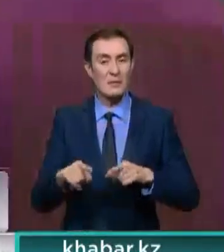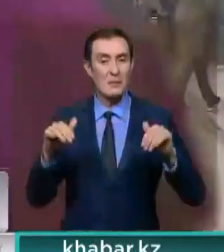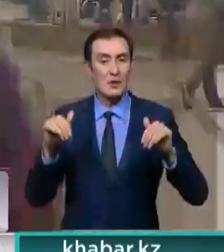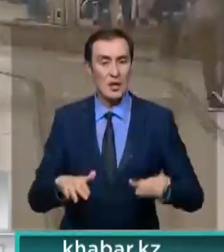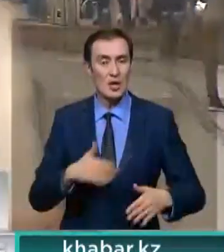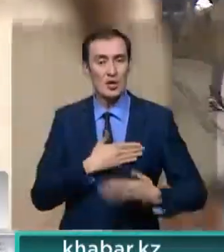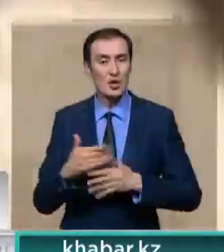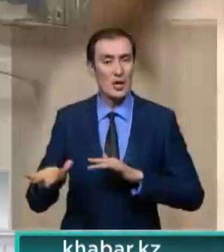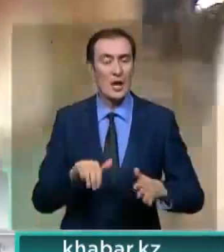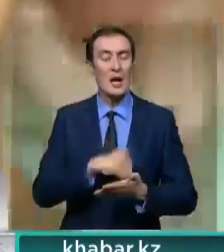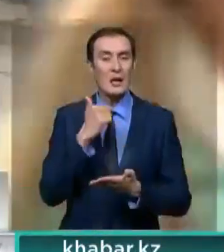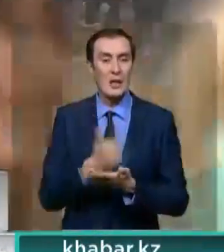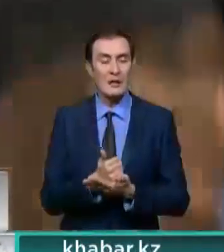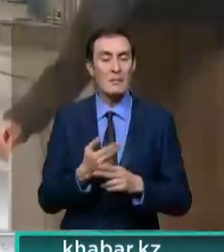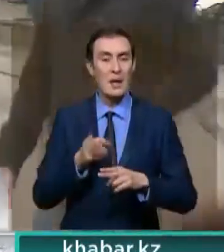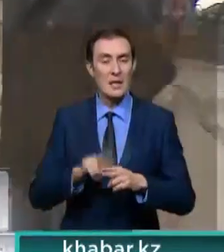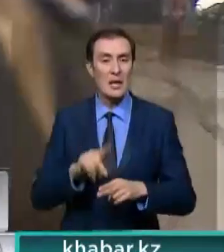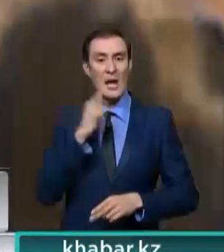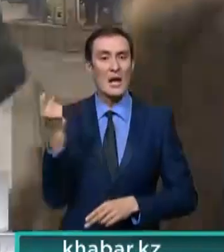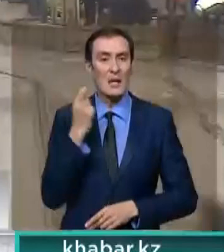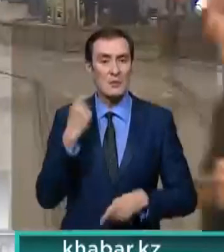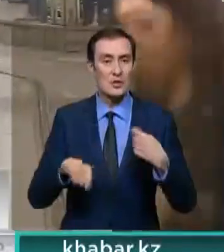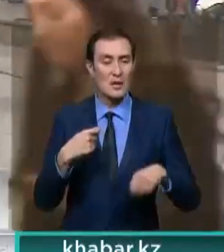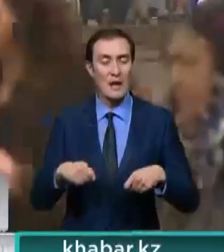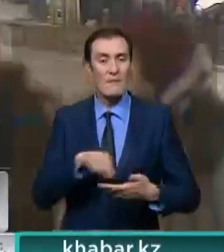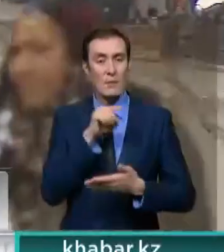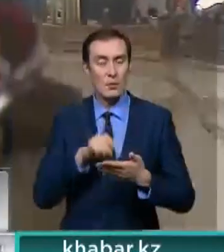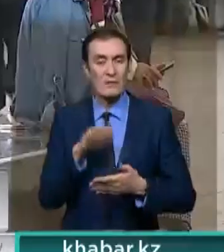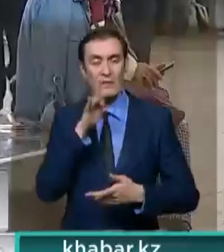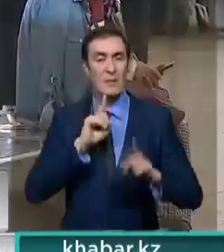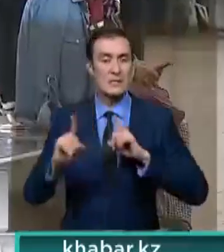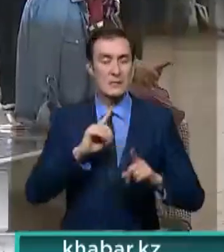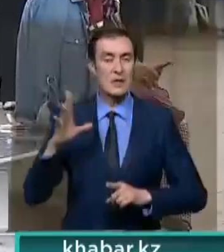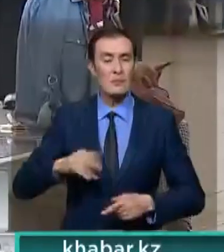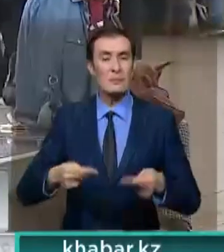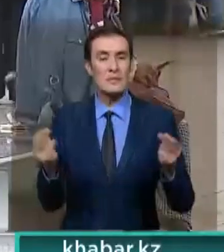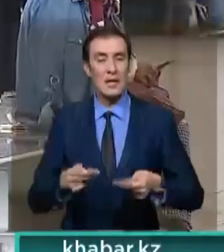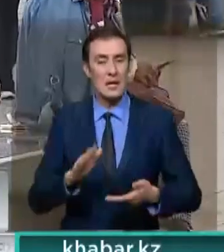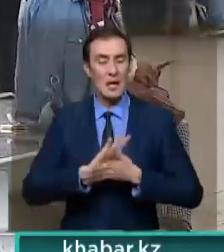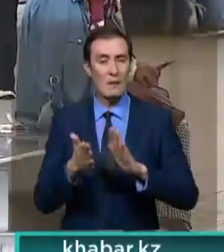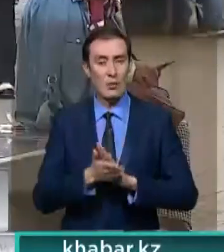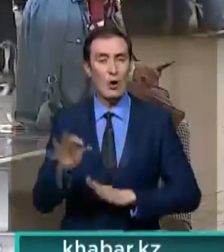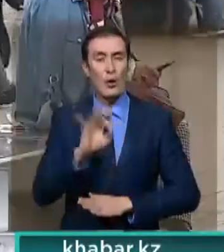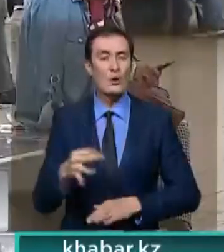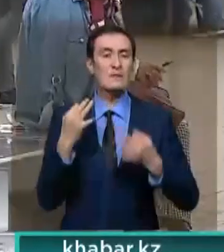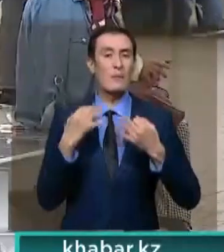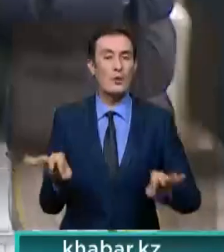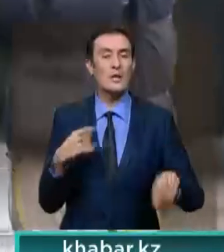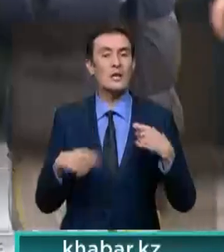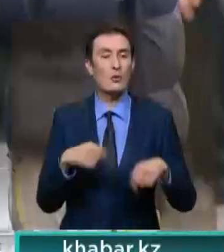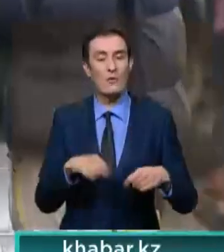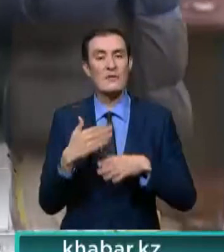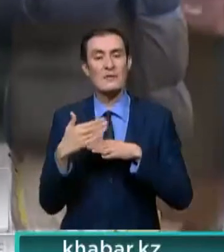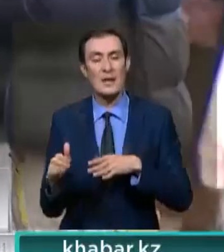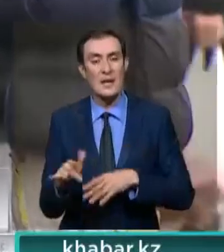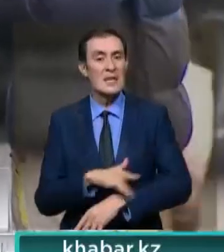принятия решений. Главными остаются и экономические вопросы. Во время саммита ожидается подписание соглашений о свободной торговле в